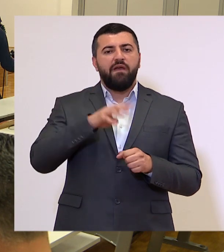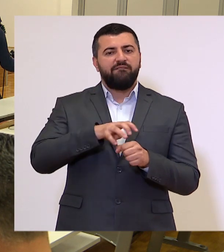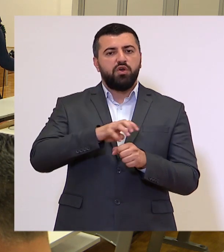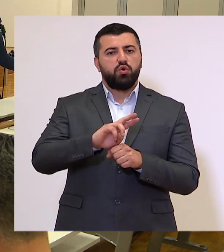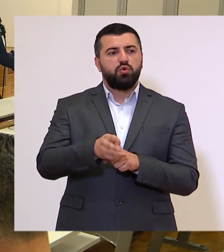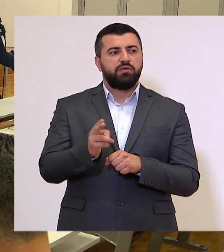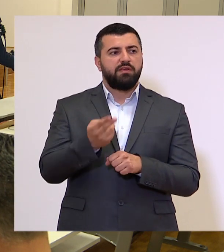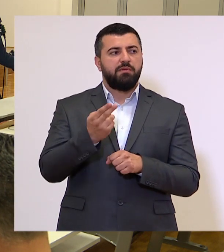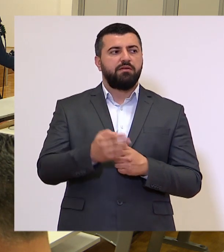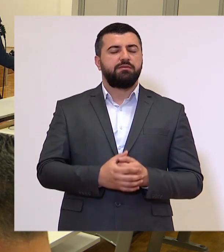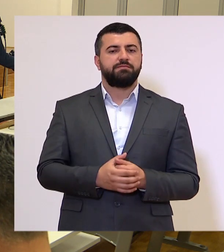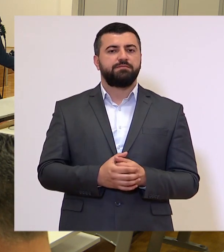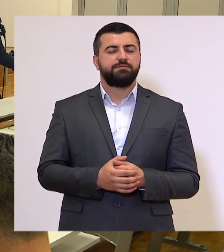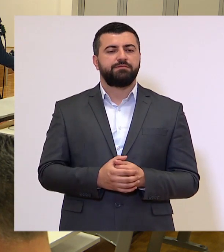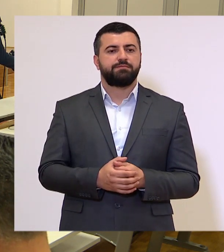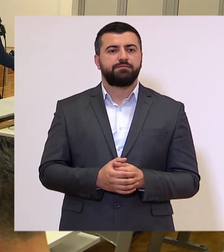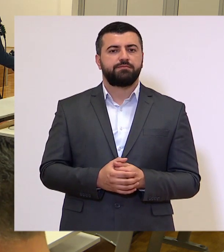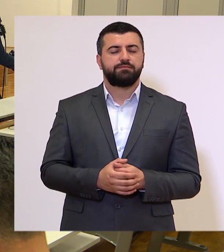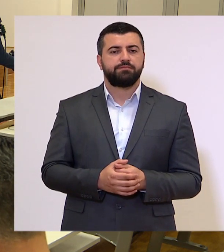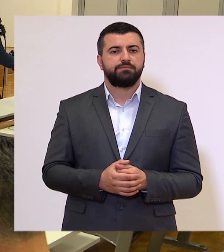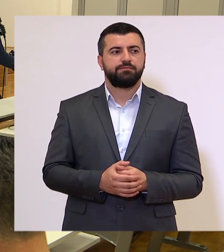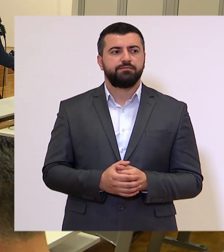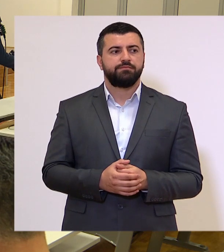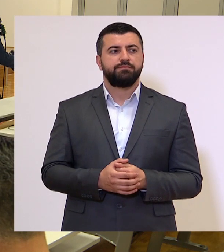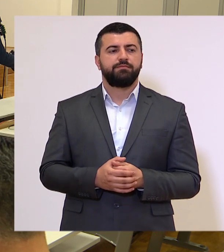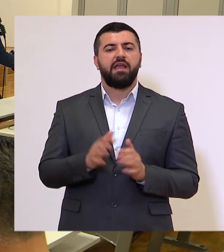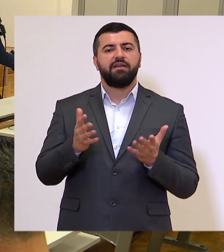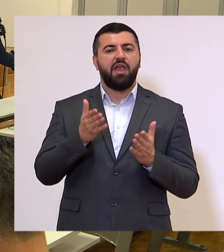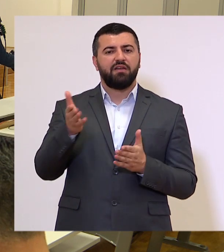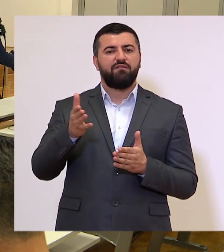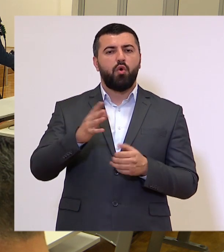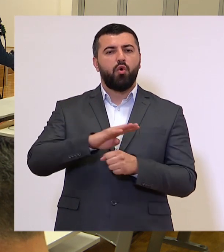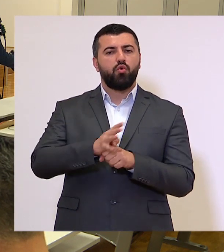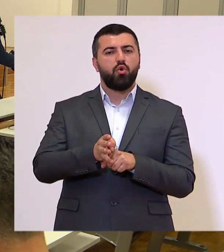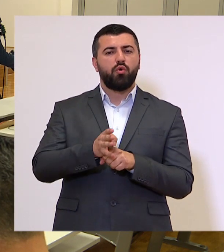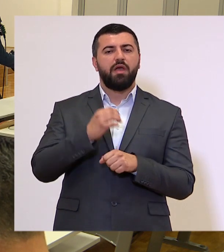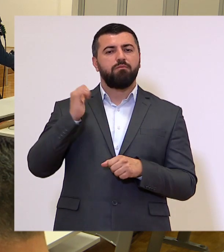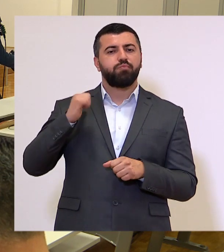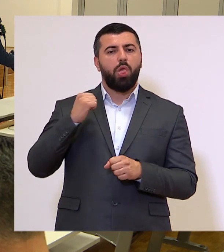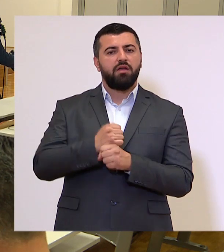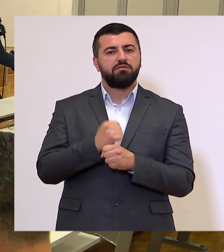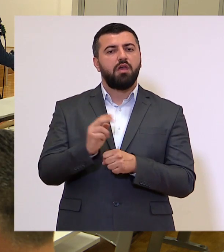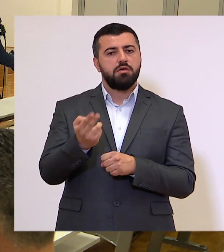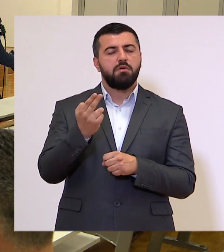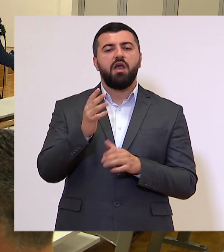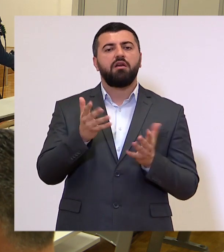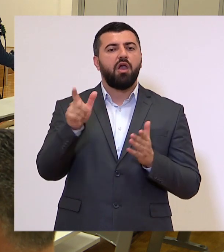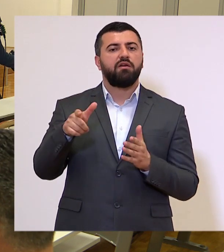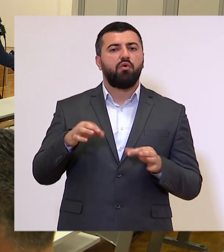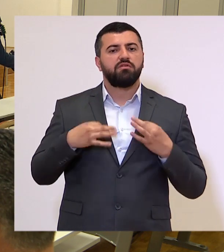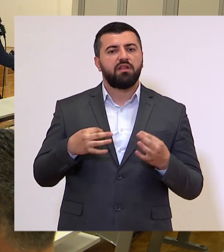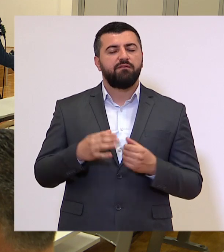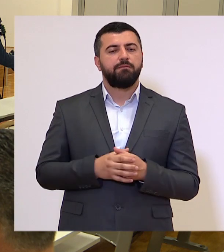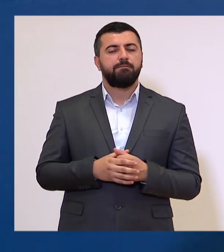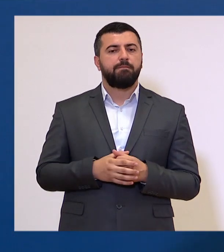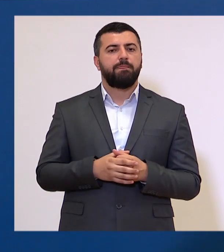zaraženi virusom? Izvinite, nisam čuo. Kakva je situacija sa pripadnicima MUP-a koji su zaraženi virusom?